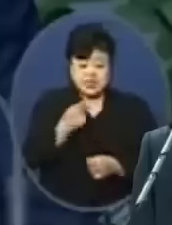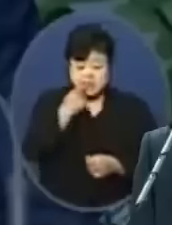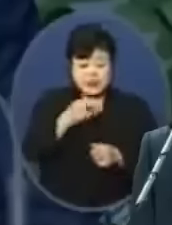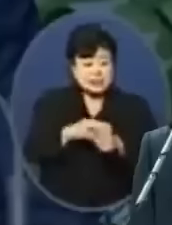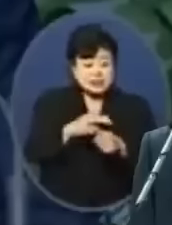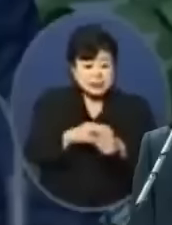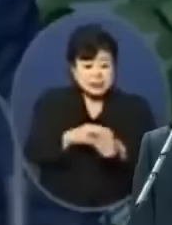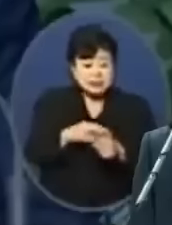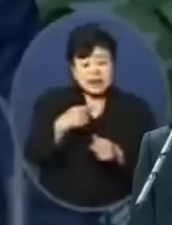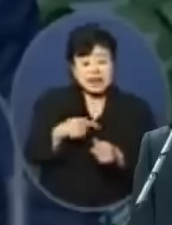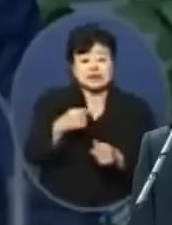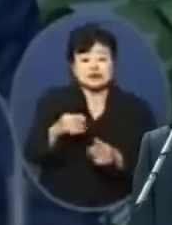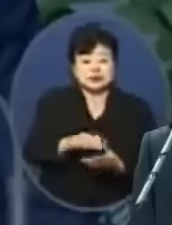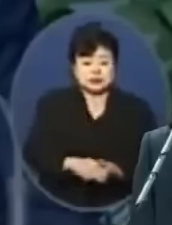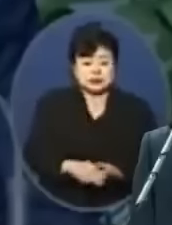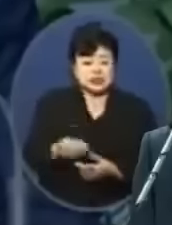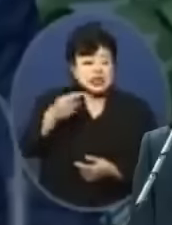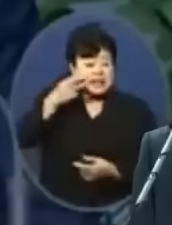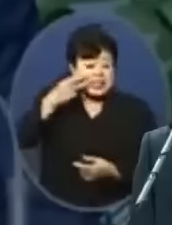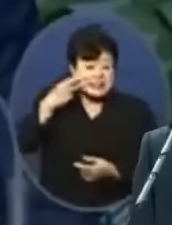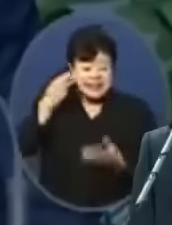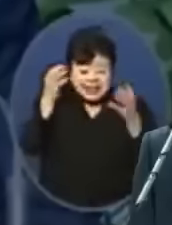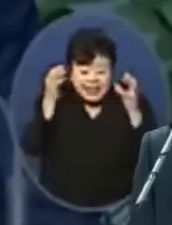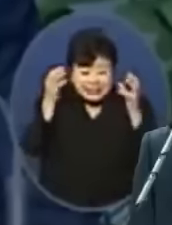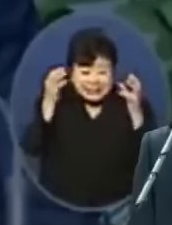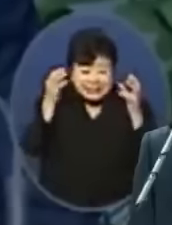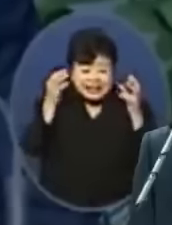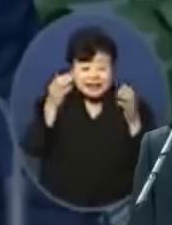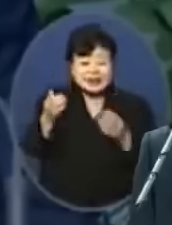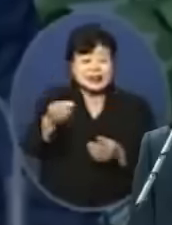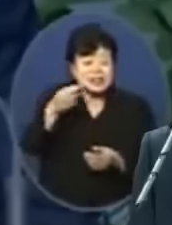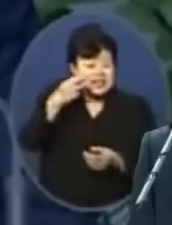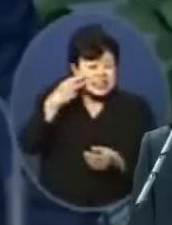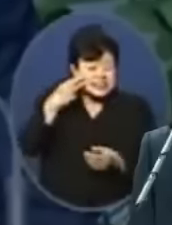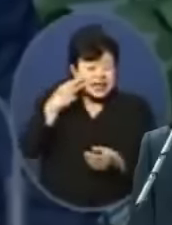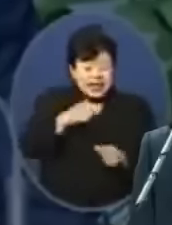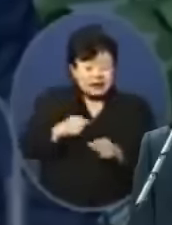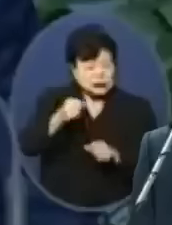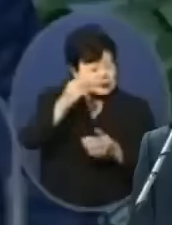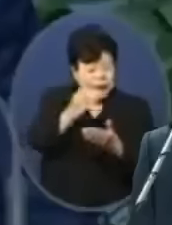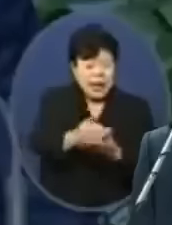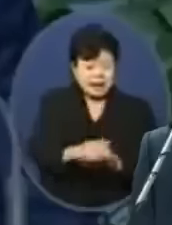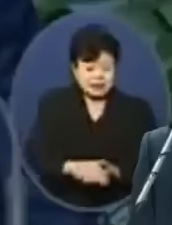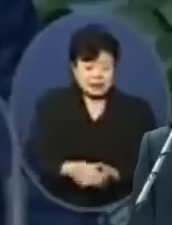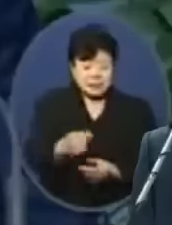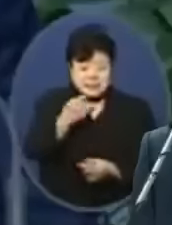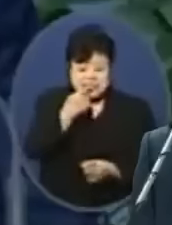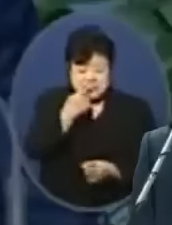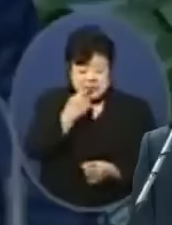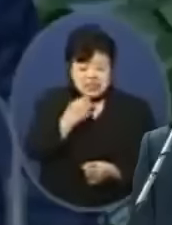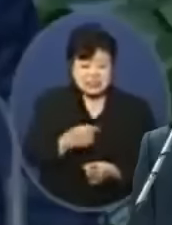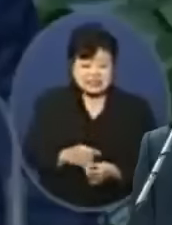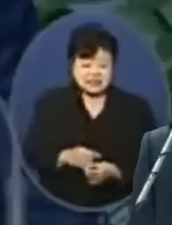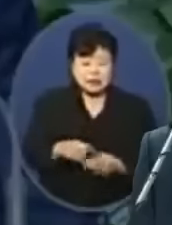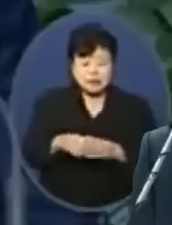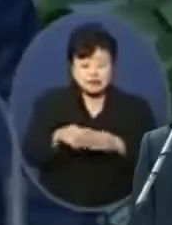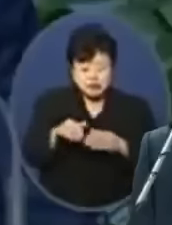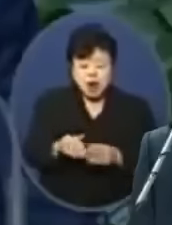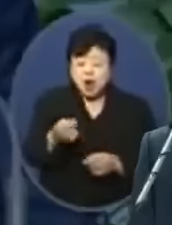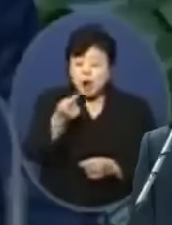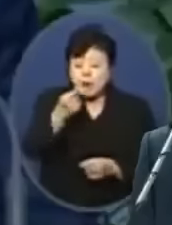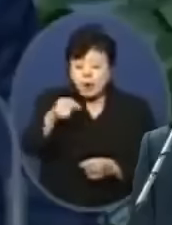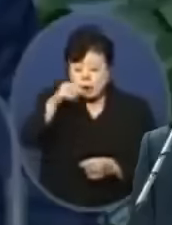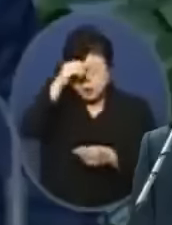백인들이 가르치면서 인디안 애들에게, 너희들 인디안 짓 하지 마라. 백인이 문명이니 백인을